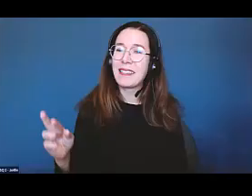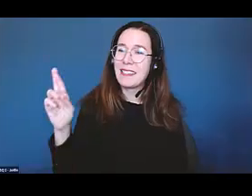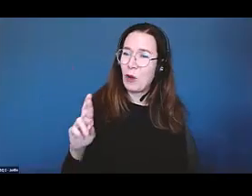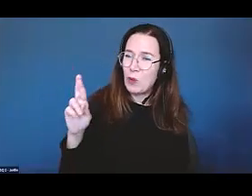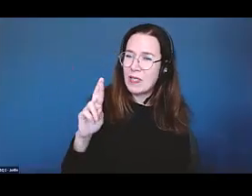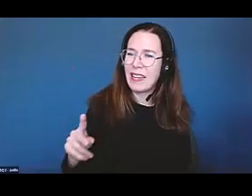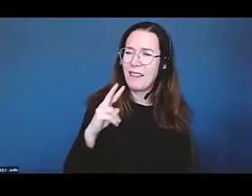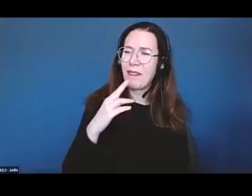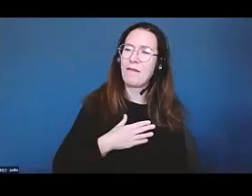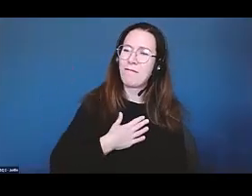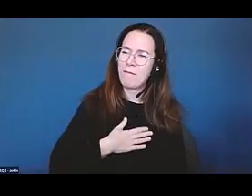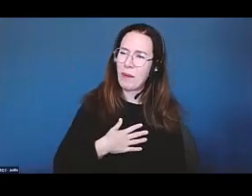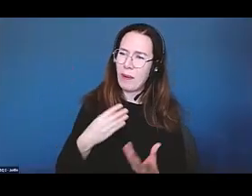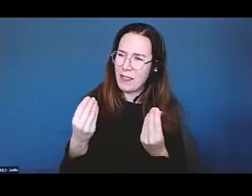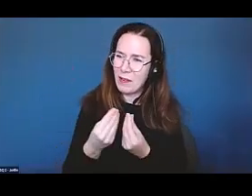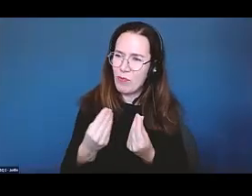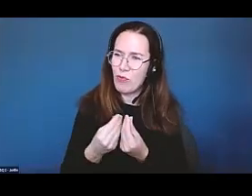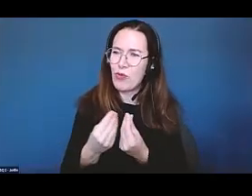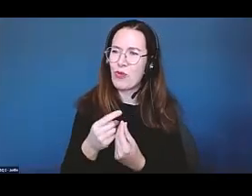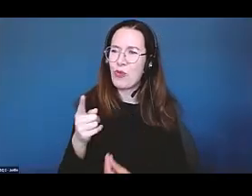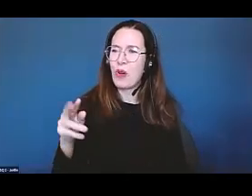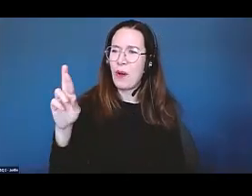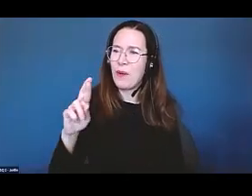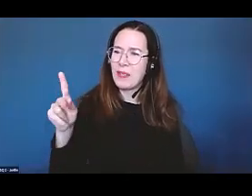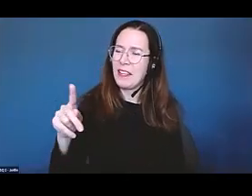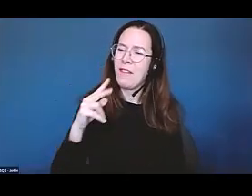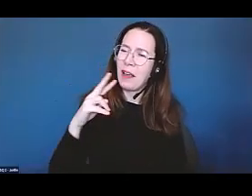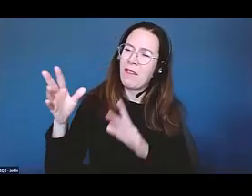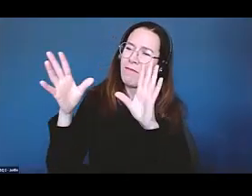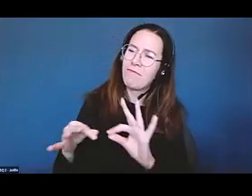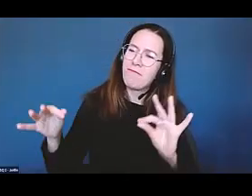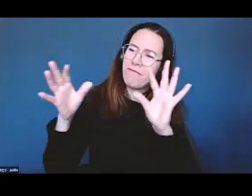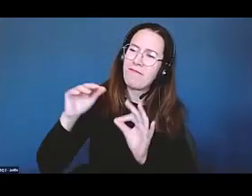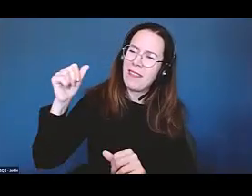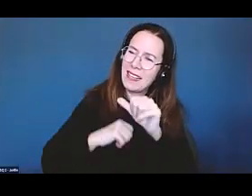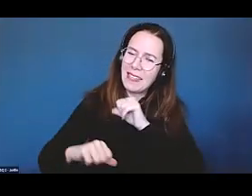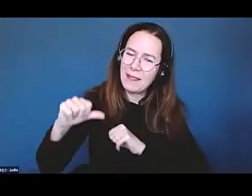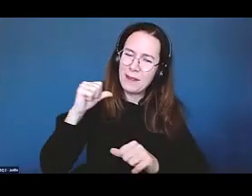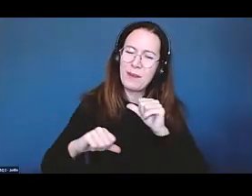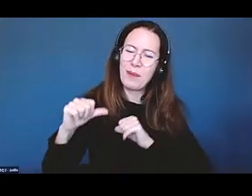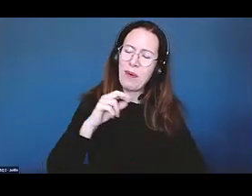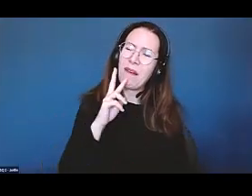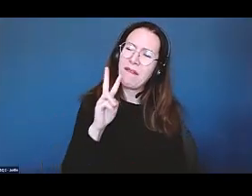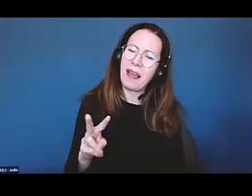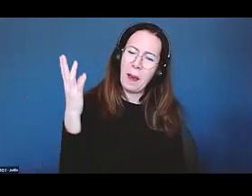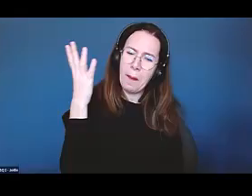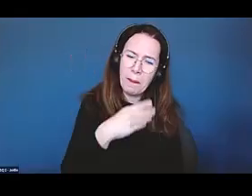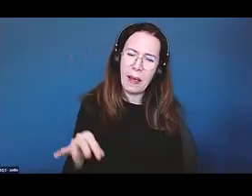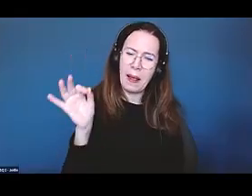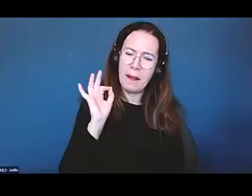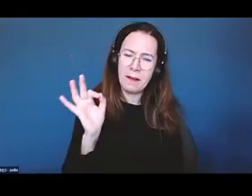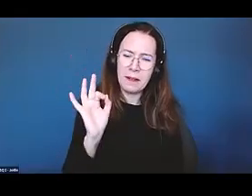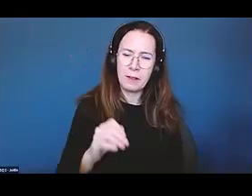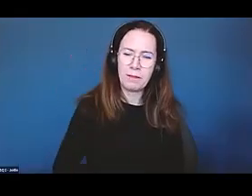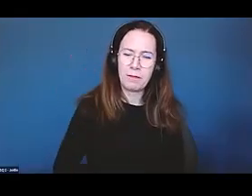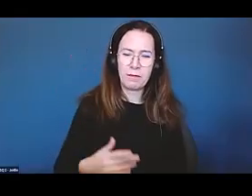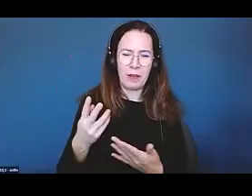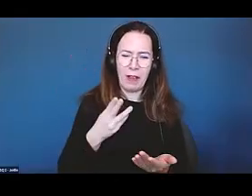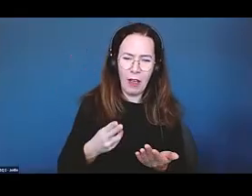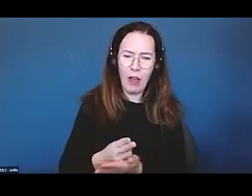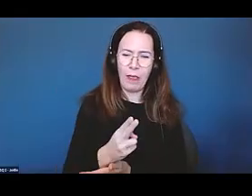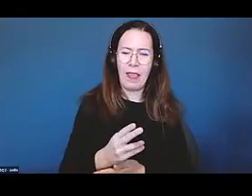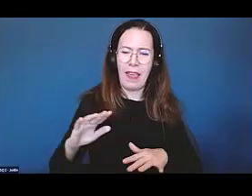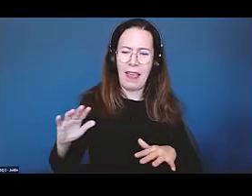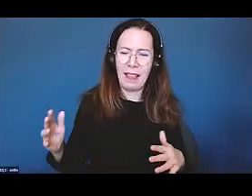Merci, Roselyne. Je t'apprécie et j'apprécie le fait que tu aies raconté cette histoire d'une manière si belle,